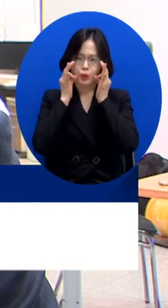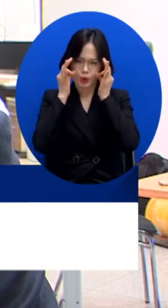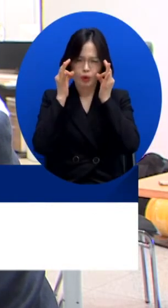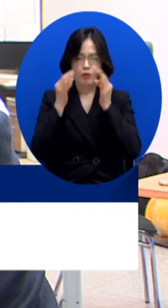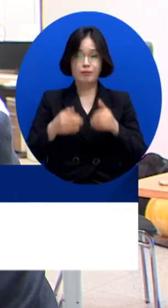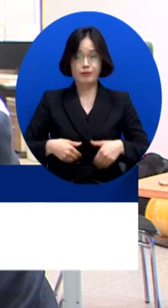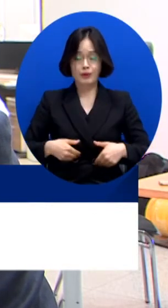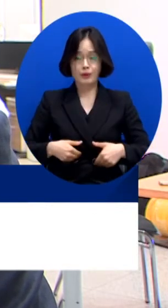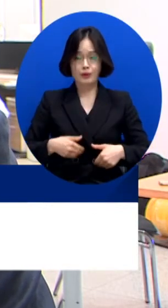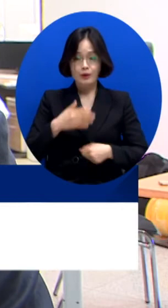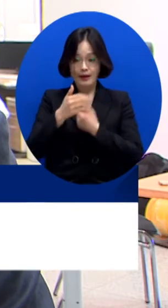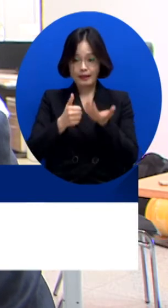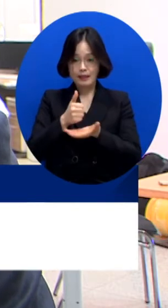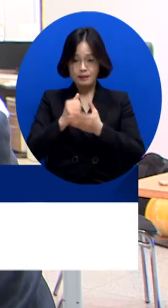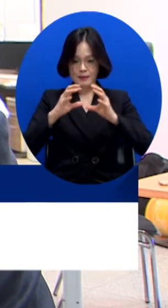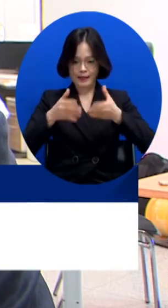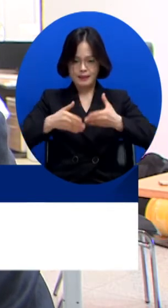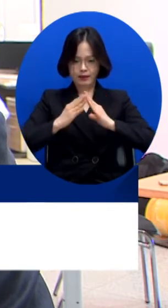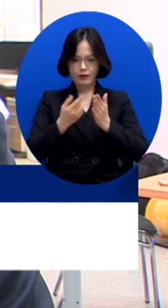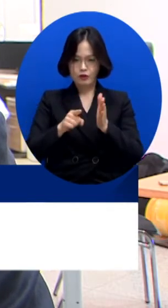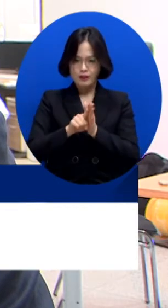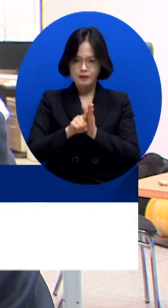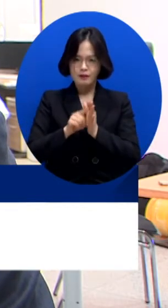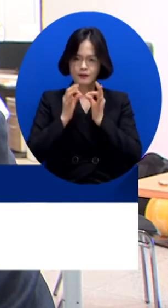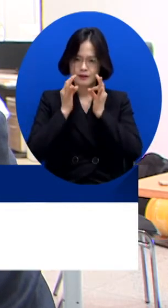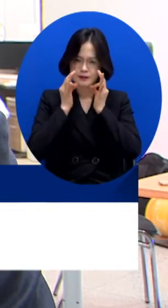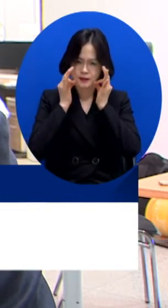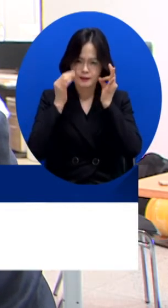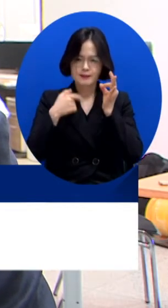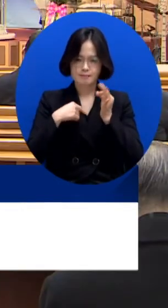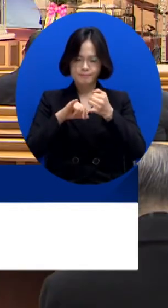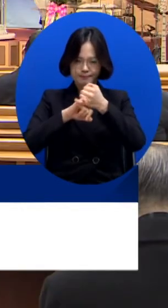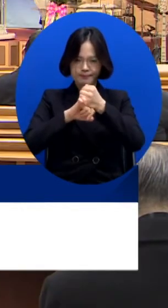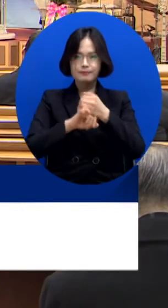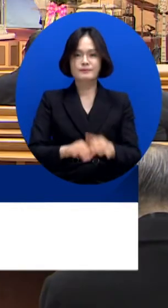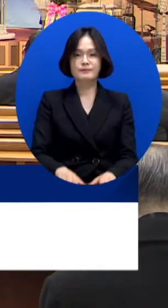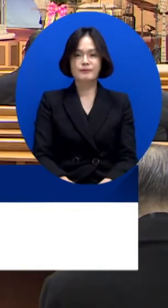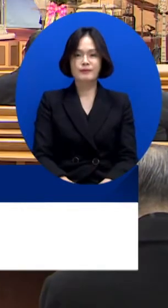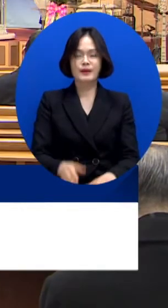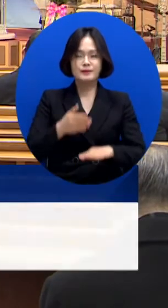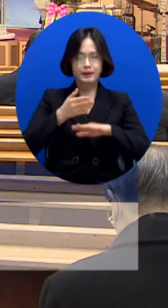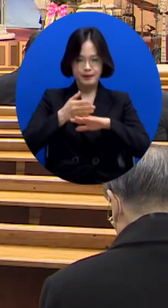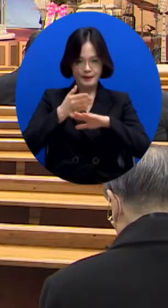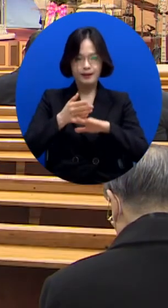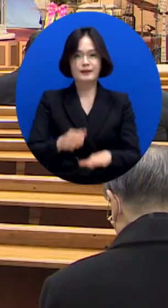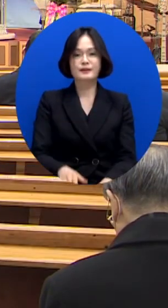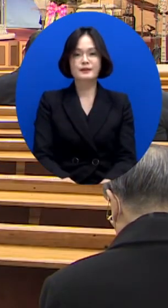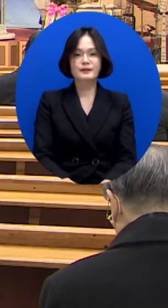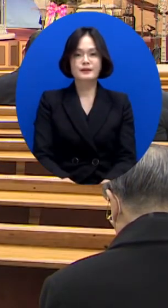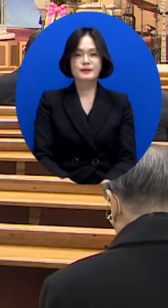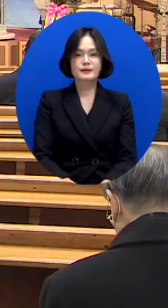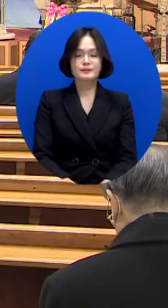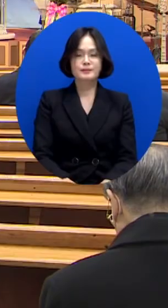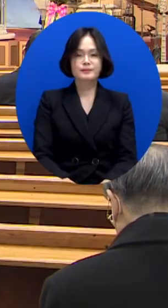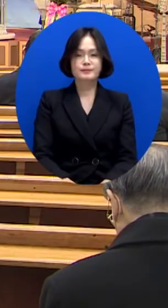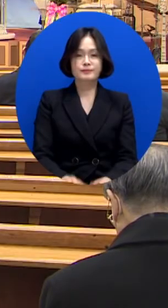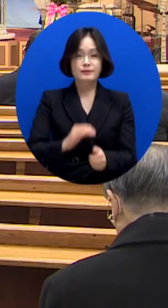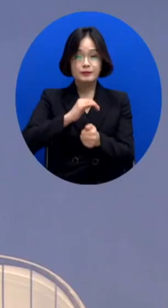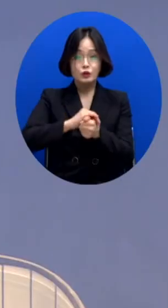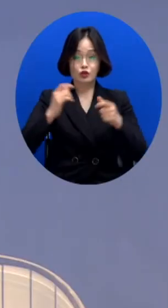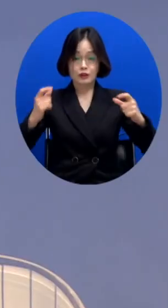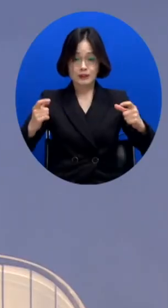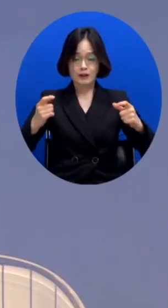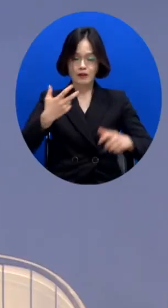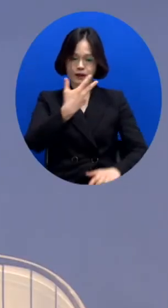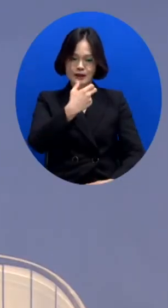세워가는 그 역할을 감당하도록 최선을 다하여 노력하도록 하겠습니다. 감사합니다. 경주 지역